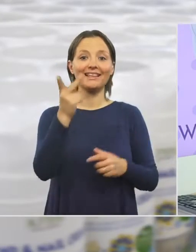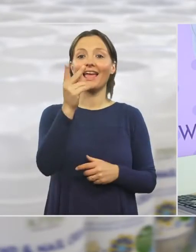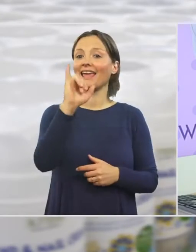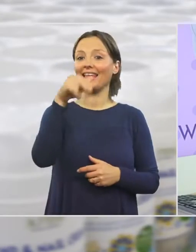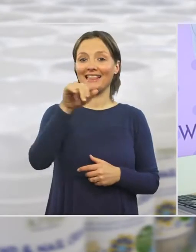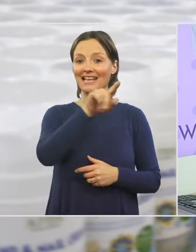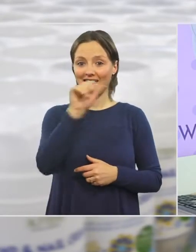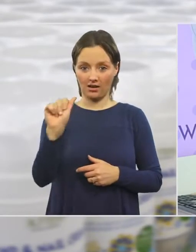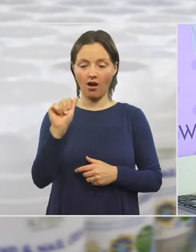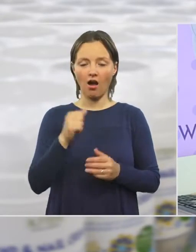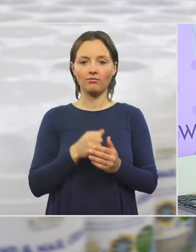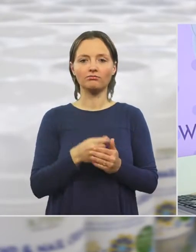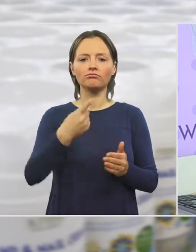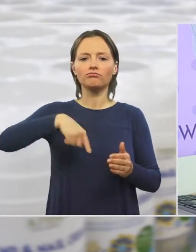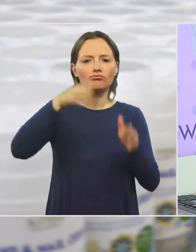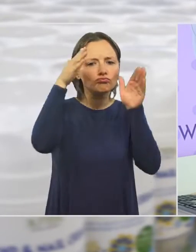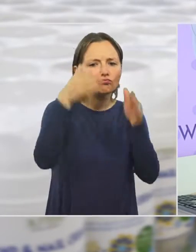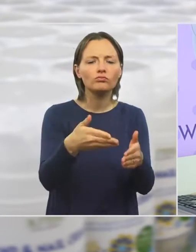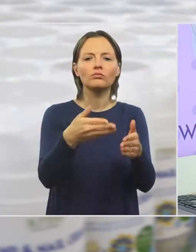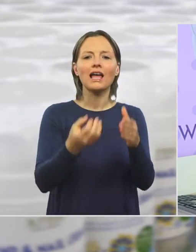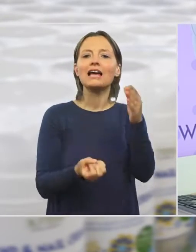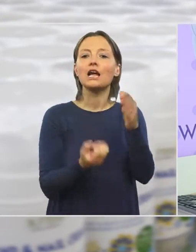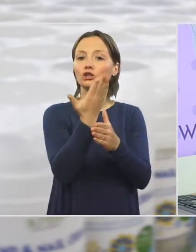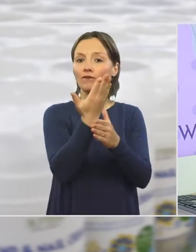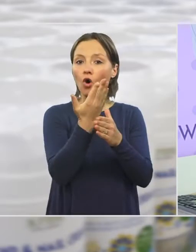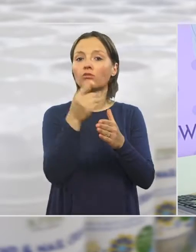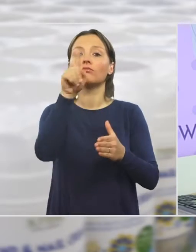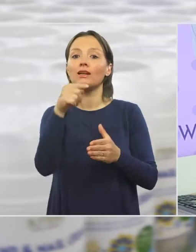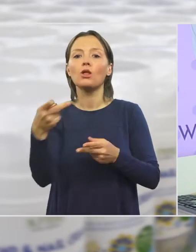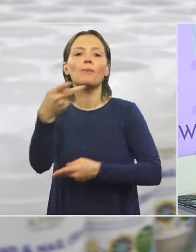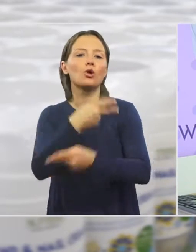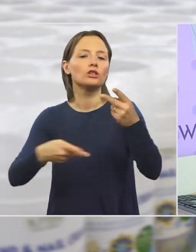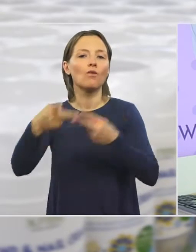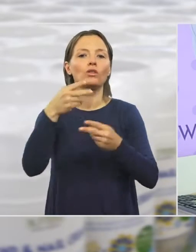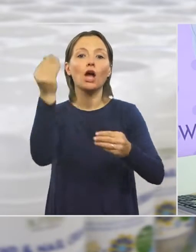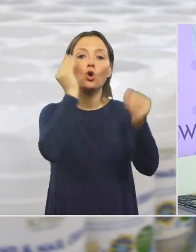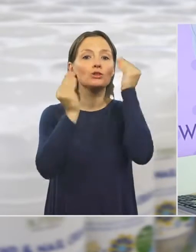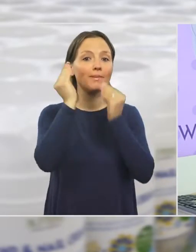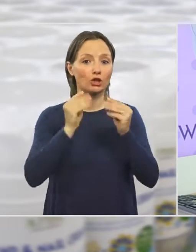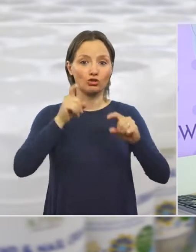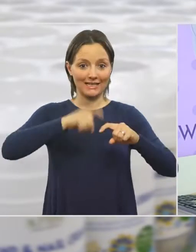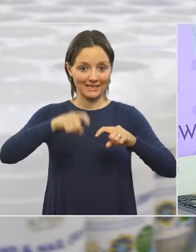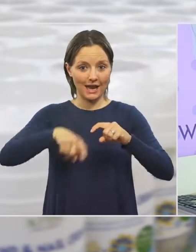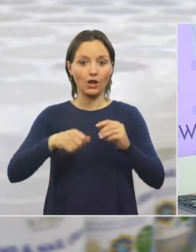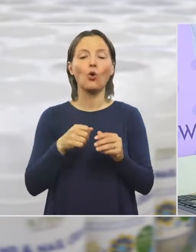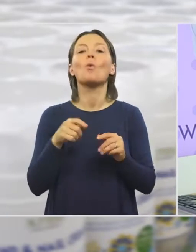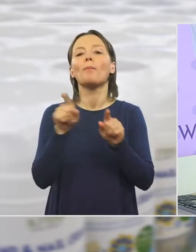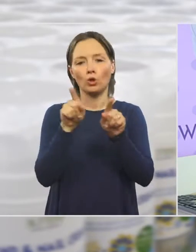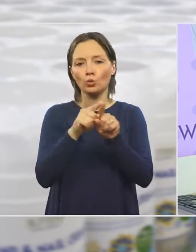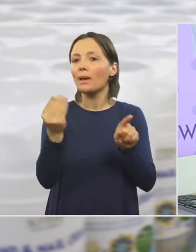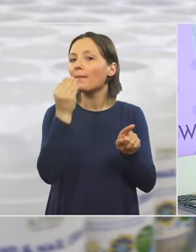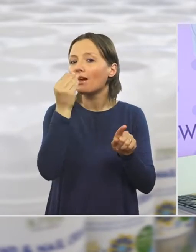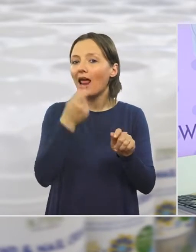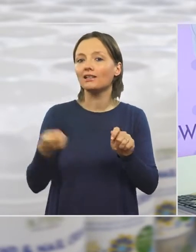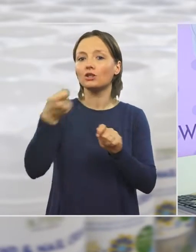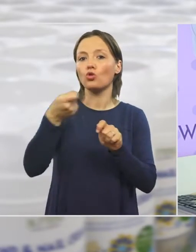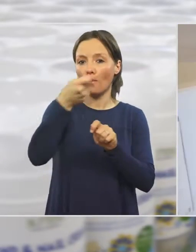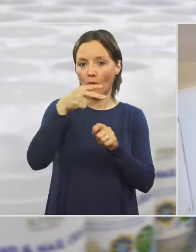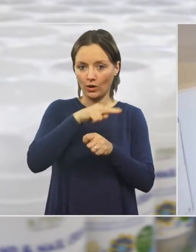V podjetju Kinezika se ukvarjamo z razvojem in pa proizvodnjo kozmetičnih izdelkov, pa tudi prehranskih